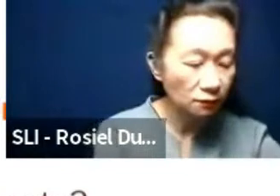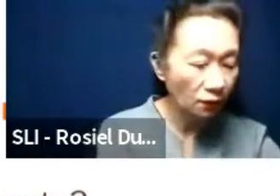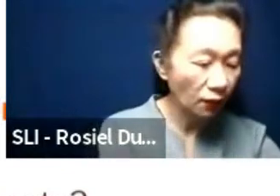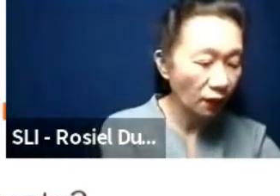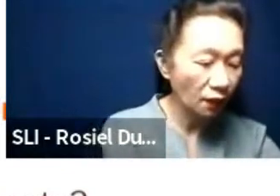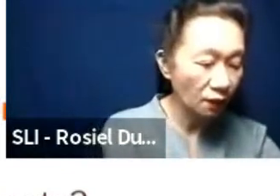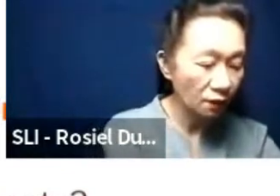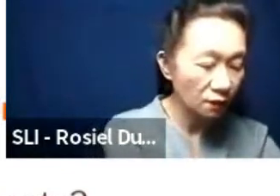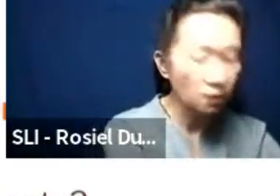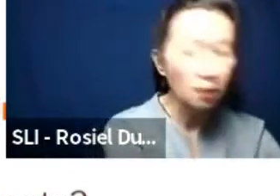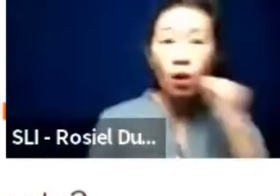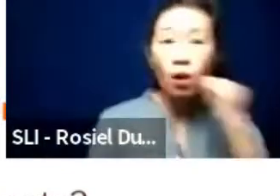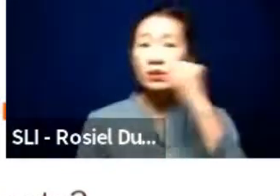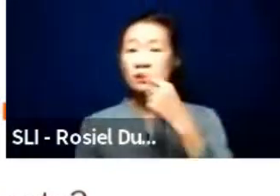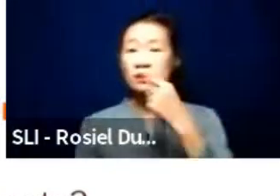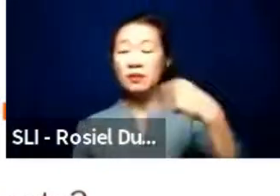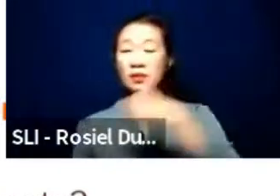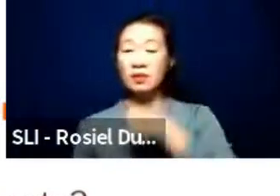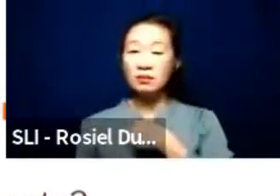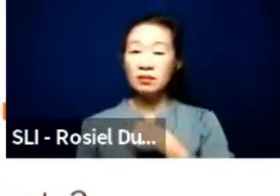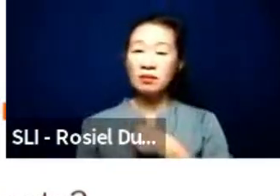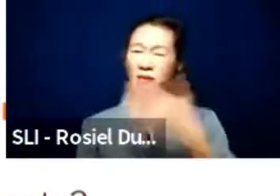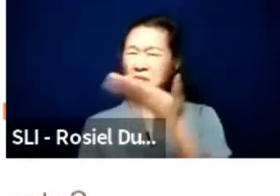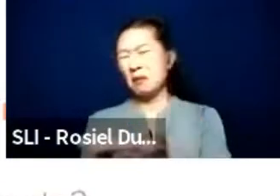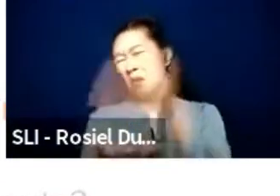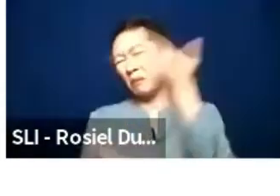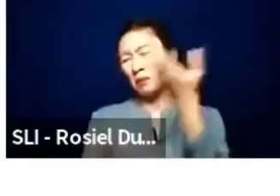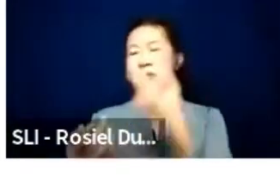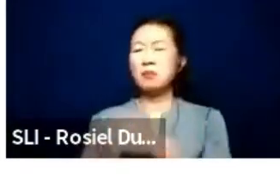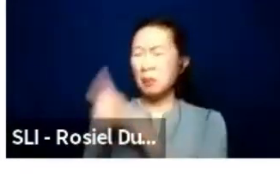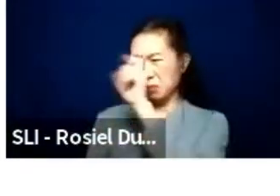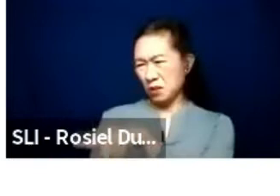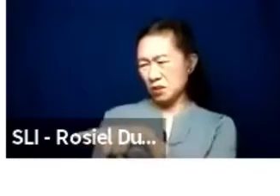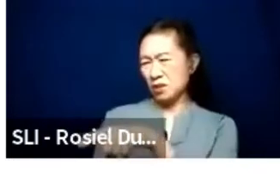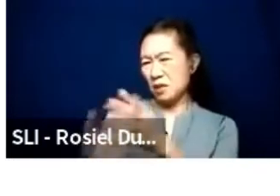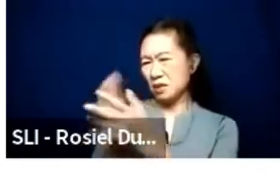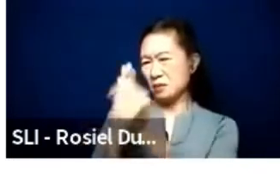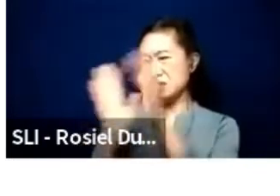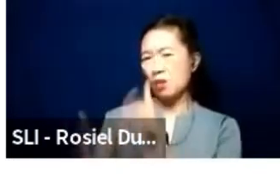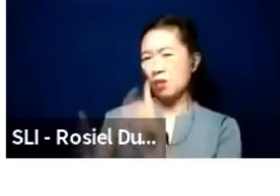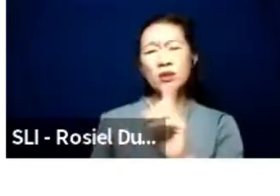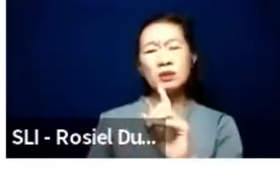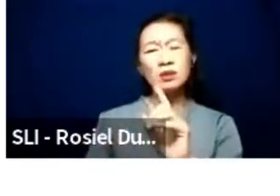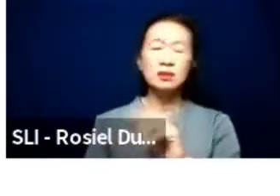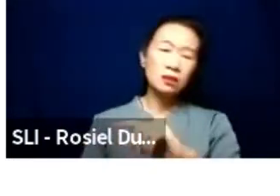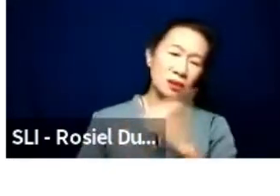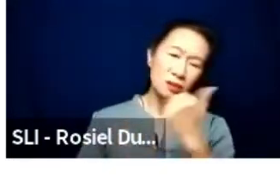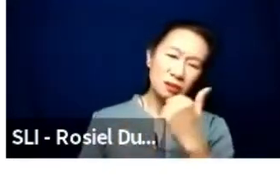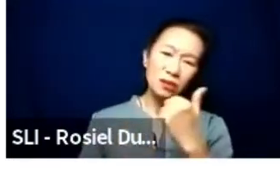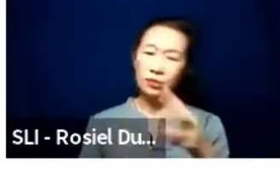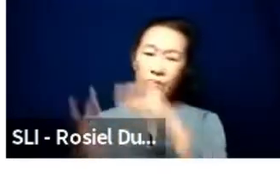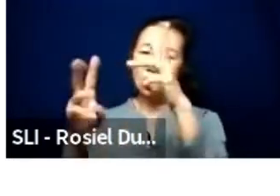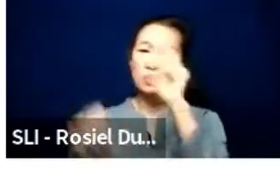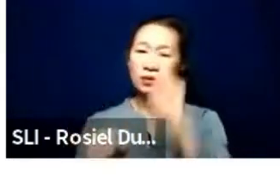madalas sinasabi sa akin, Teacher Landa, mahal pong magkonsulta sa mga specialist. Ano po yung ibang paraan, no?